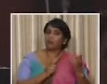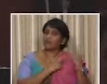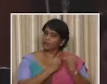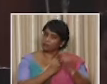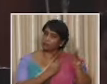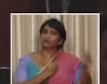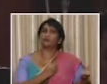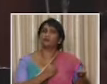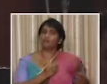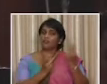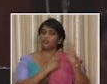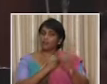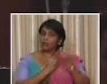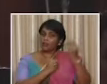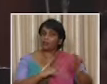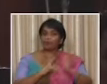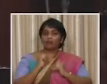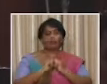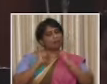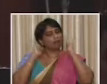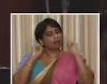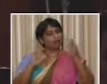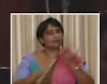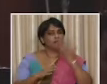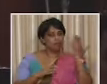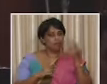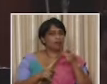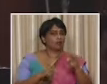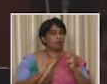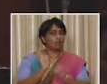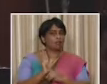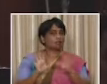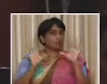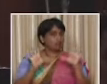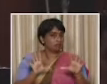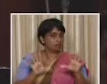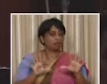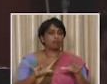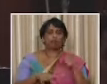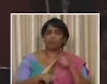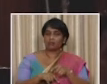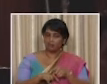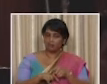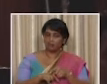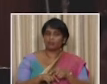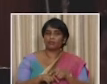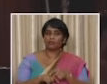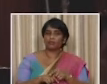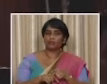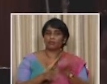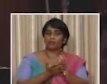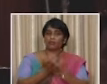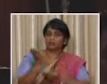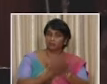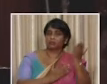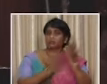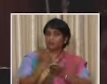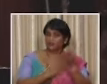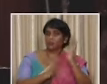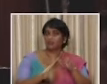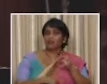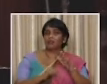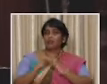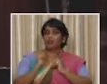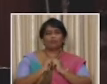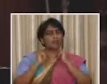බාර දෙන්න. ඒක බාර දුන්නොත් මේ වැඩසටහන සාර්ථක වෙවි. ඇයි ලක්ෂ 10ක් මේකට අභියාචන ඉදිරිපත් කළා තියෙන්නේ. මේ